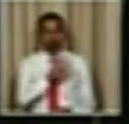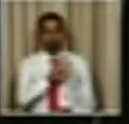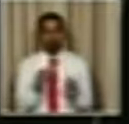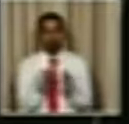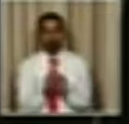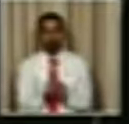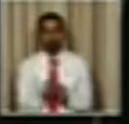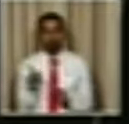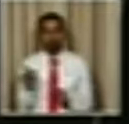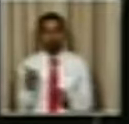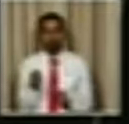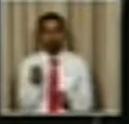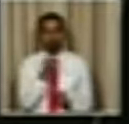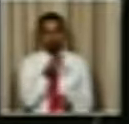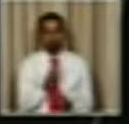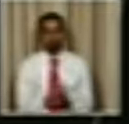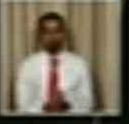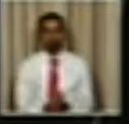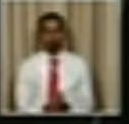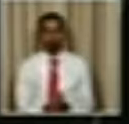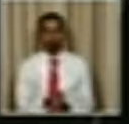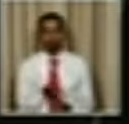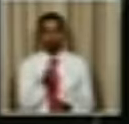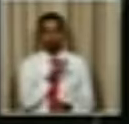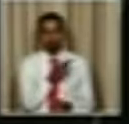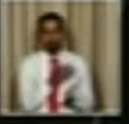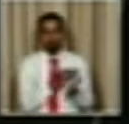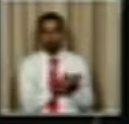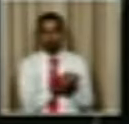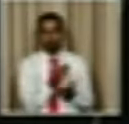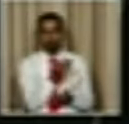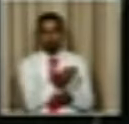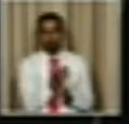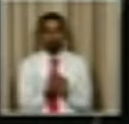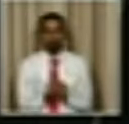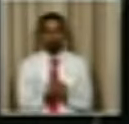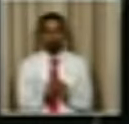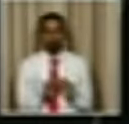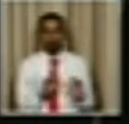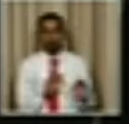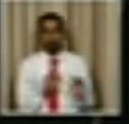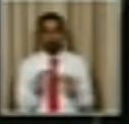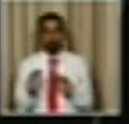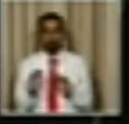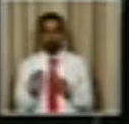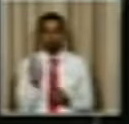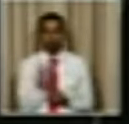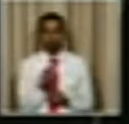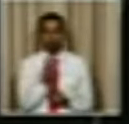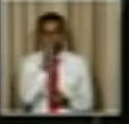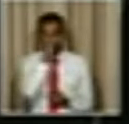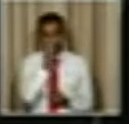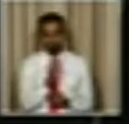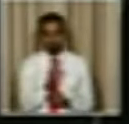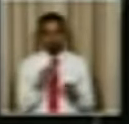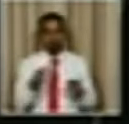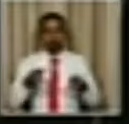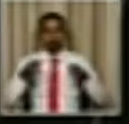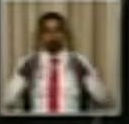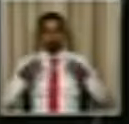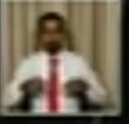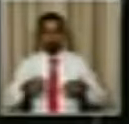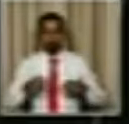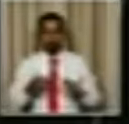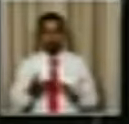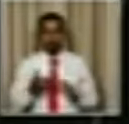වැඩ කරන්නේ? මේ අනිකුත් අපේක්ෂකයන්. අනිත් අපේක්ෂකයන් වැඩ කරනවා. වැඩ කරාට පස්සේ දැන් එතුමා නම් ජනාධිපති වෙන්නේ. උනාට පස්සේ